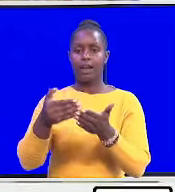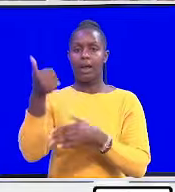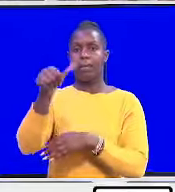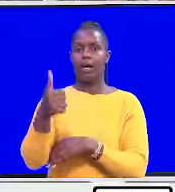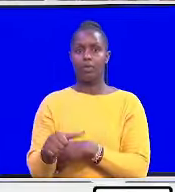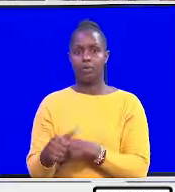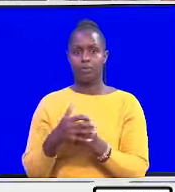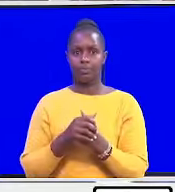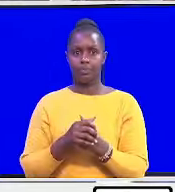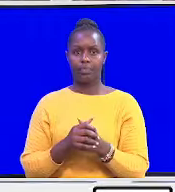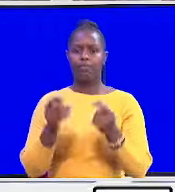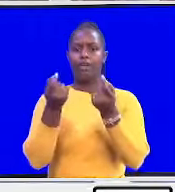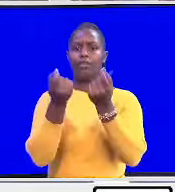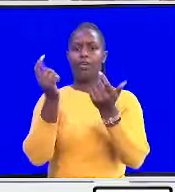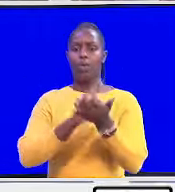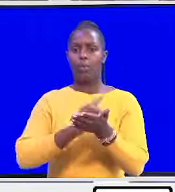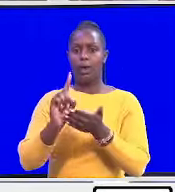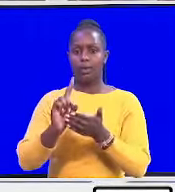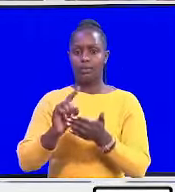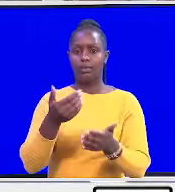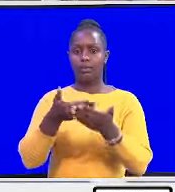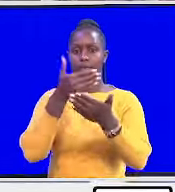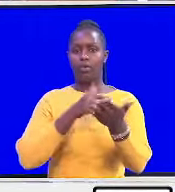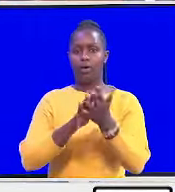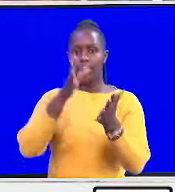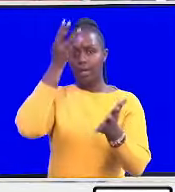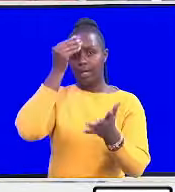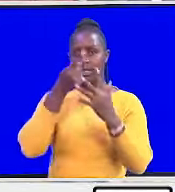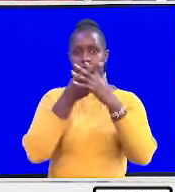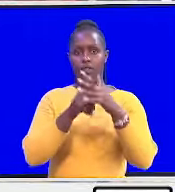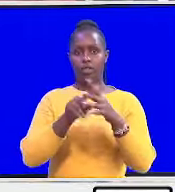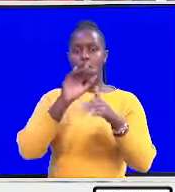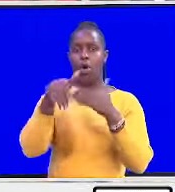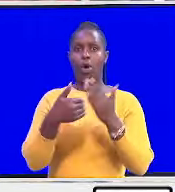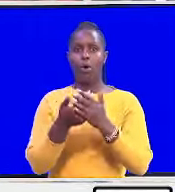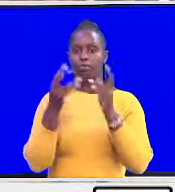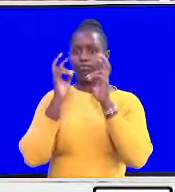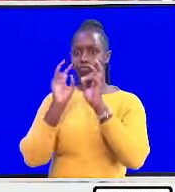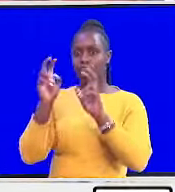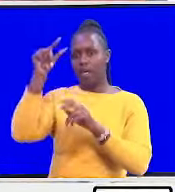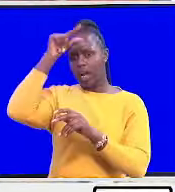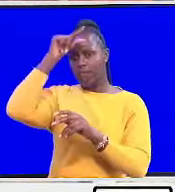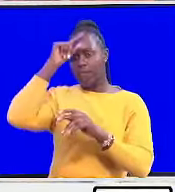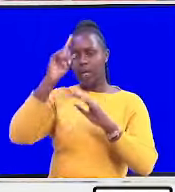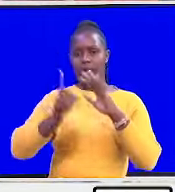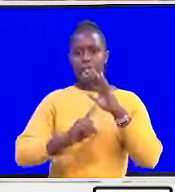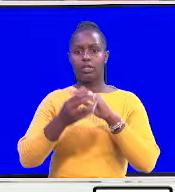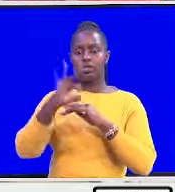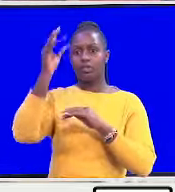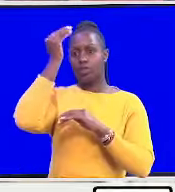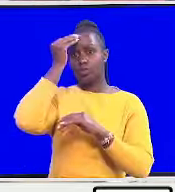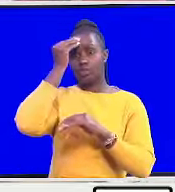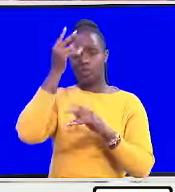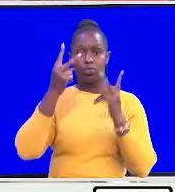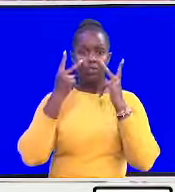au fadhili nasi. With a few weeks left before learning resumes, eyes will be on the government and the Ministry of Education to see how they